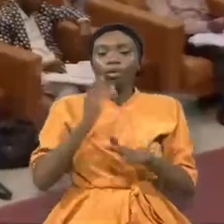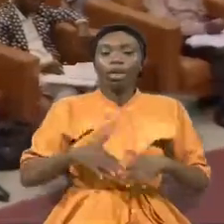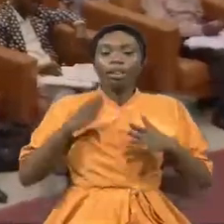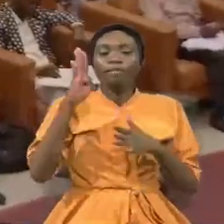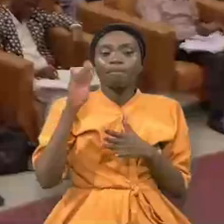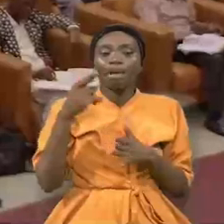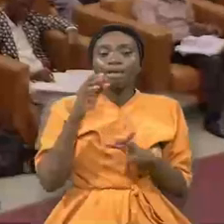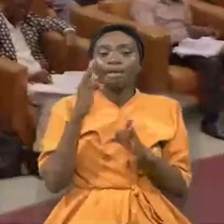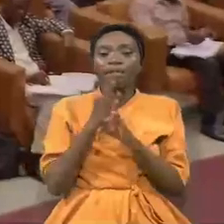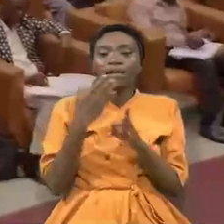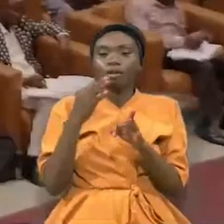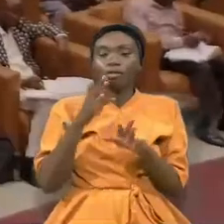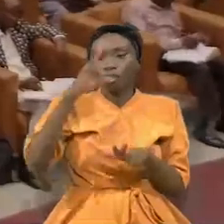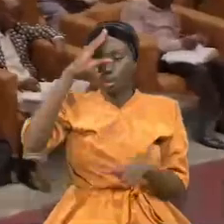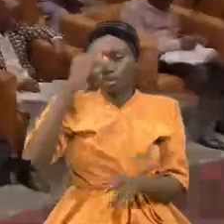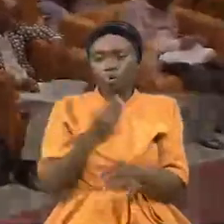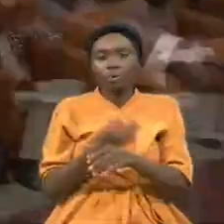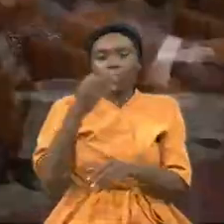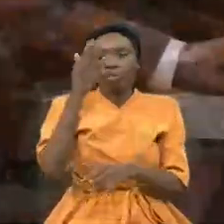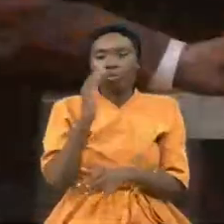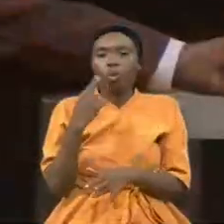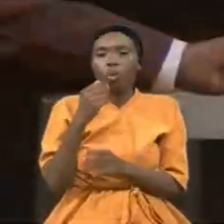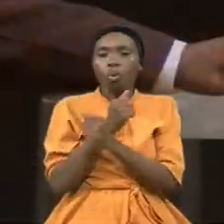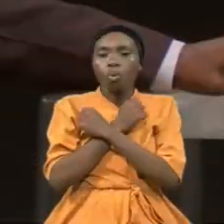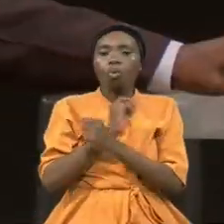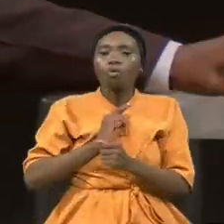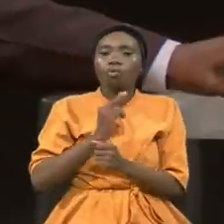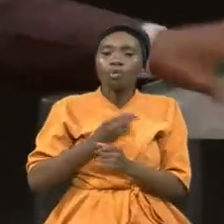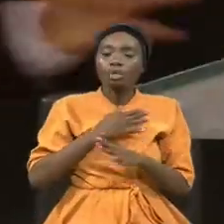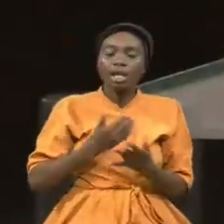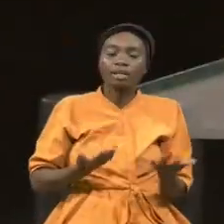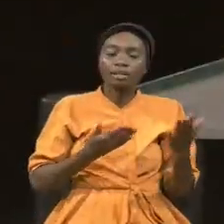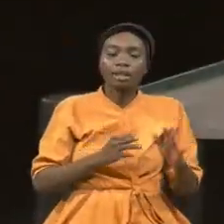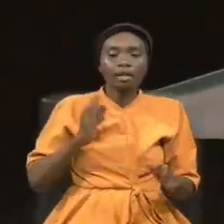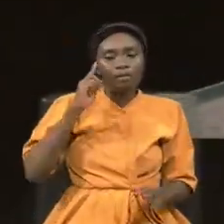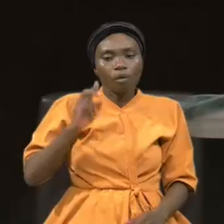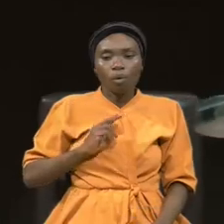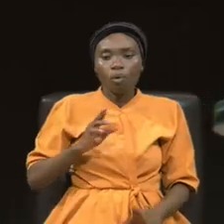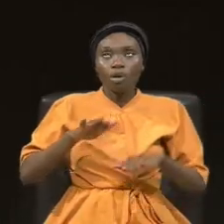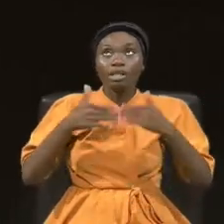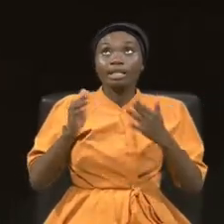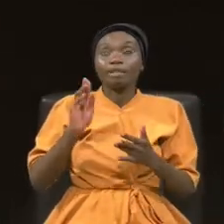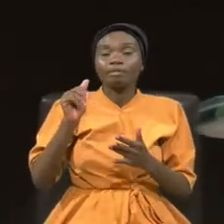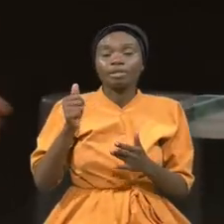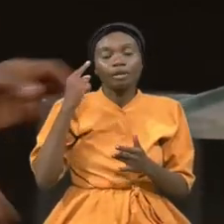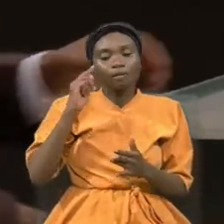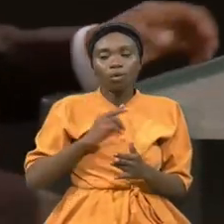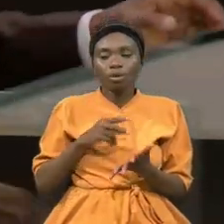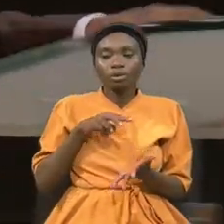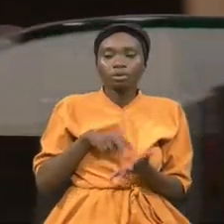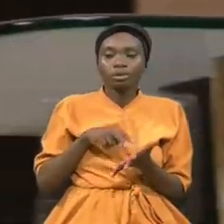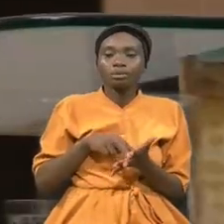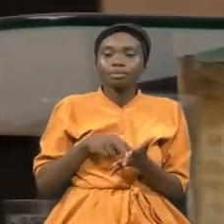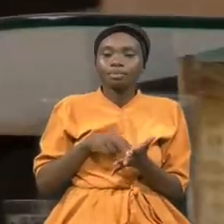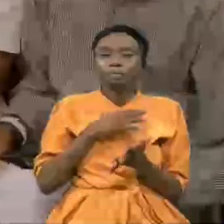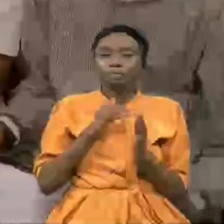la foi du Fils de Dieu qui nous aime et qui est mort pour nous et qui s'est livré lui-même pour nous.